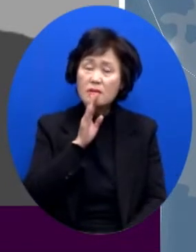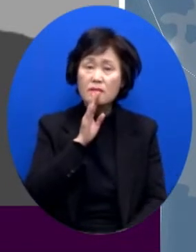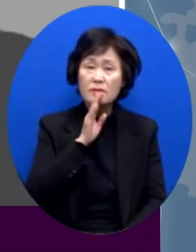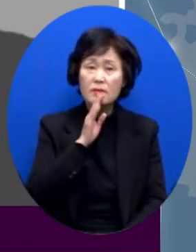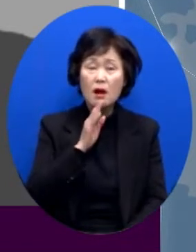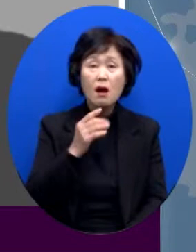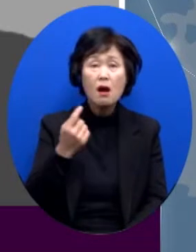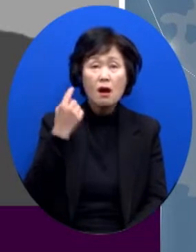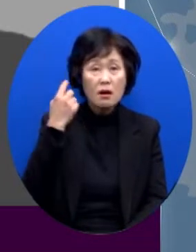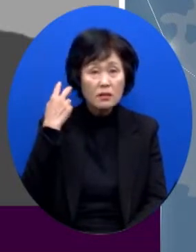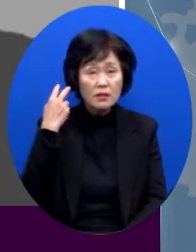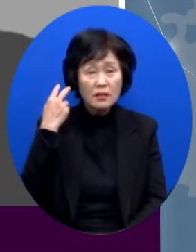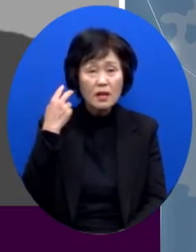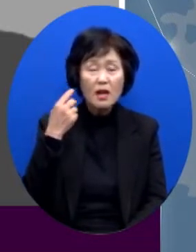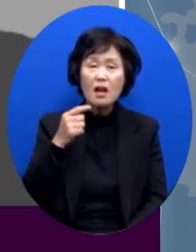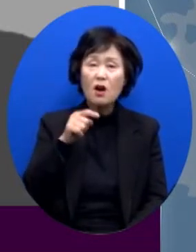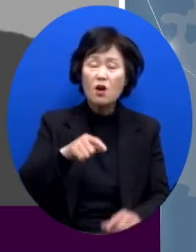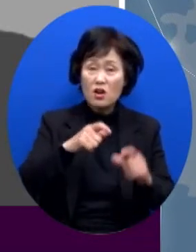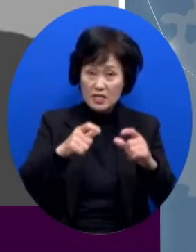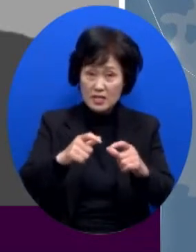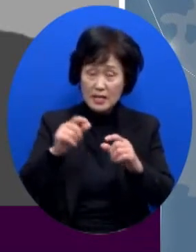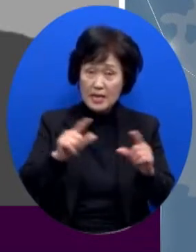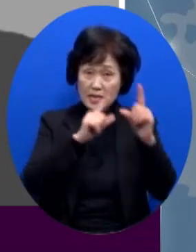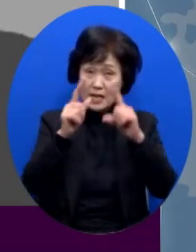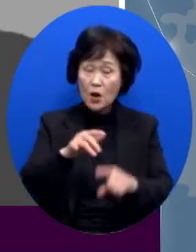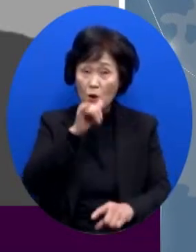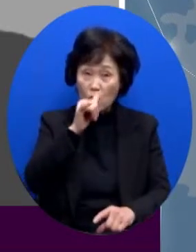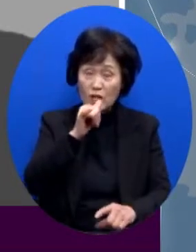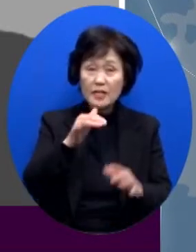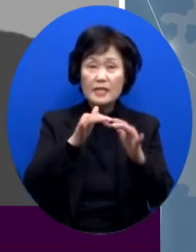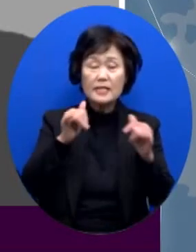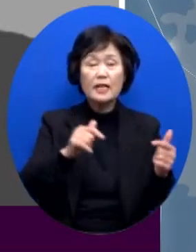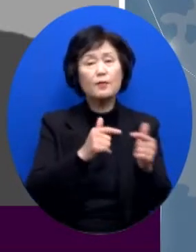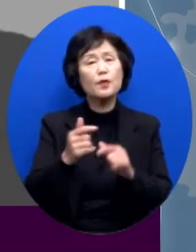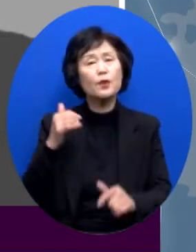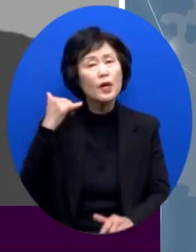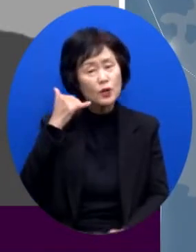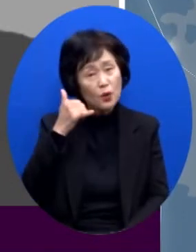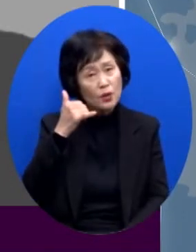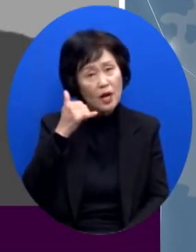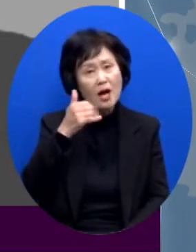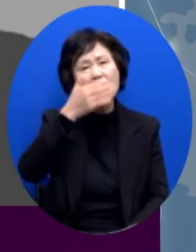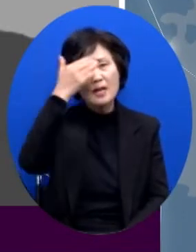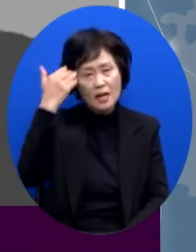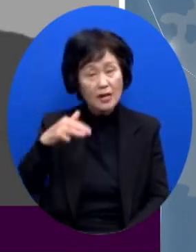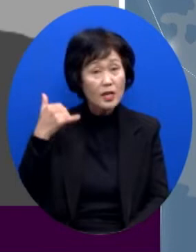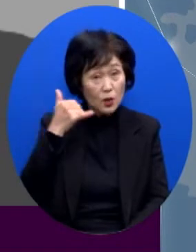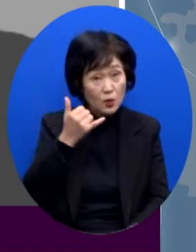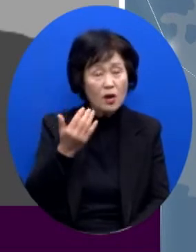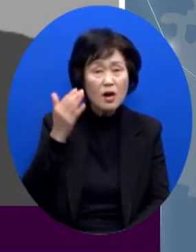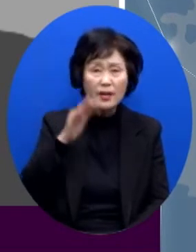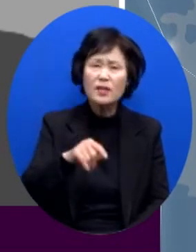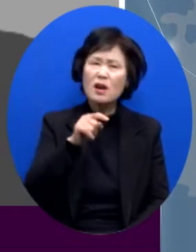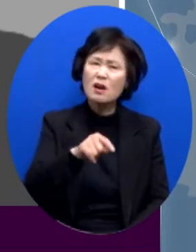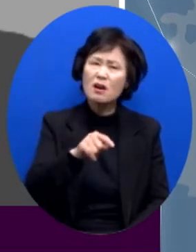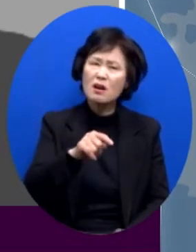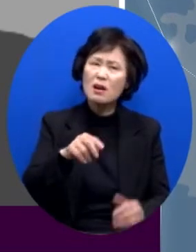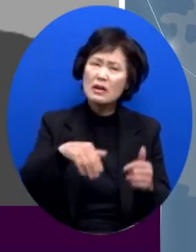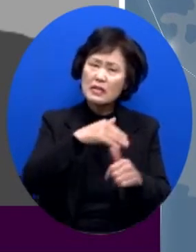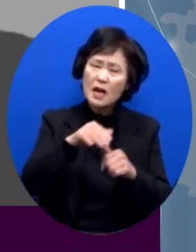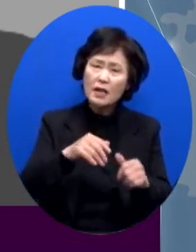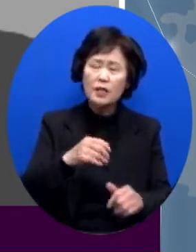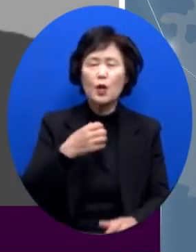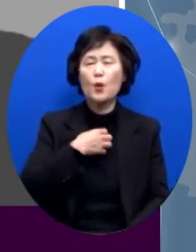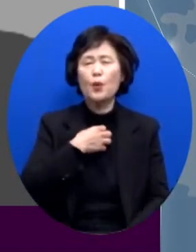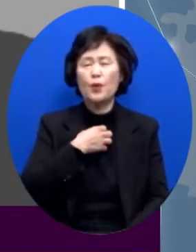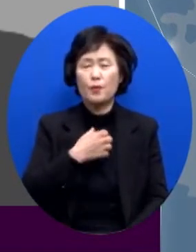현지인들 하고 이렇게 터 앗 있어요 다행히 이제 창 내가 아주 타고 합니다 4 억 폭격으로 인명